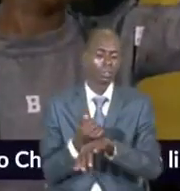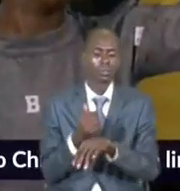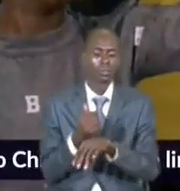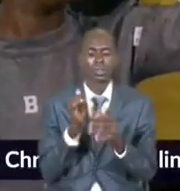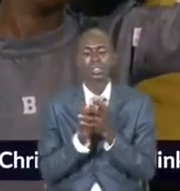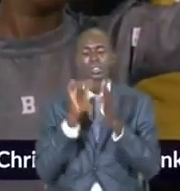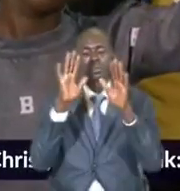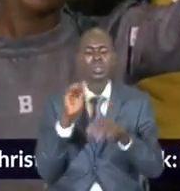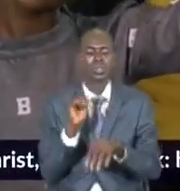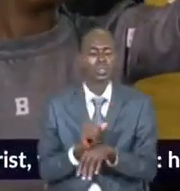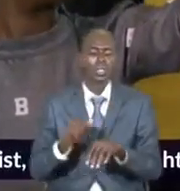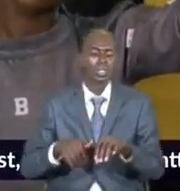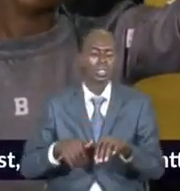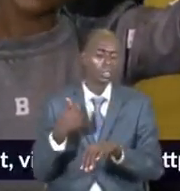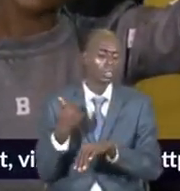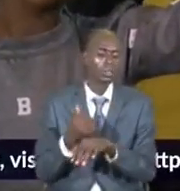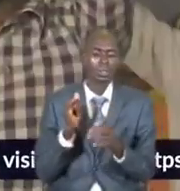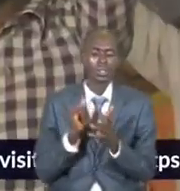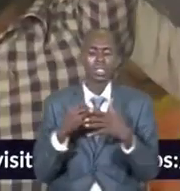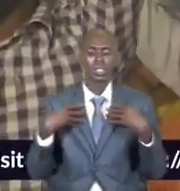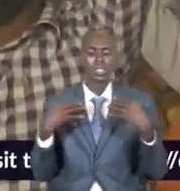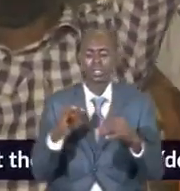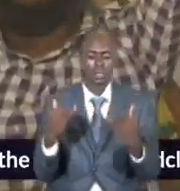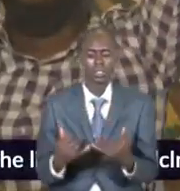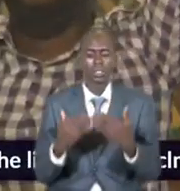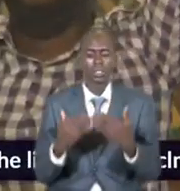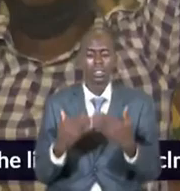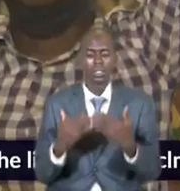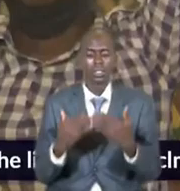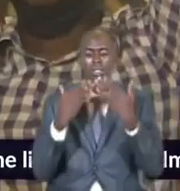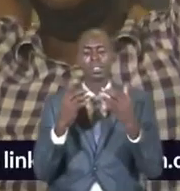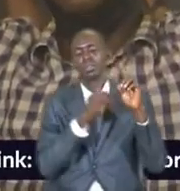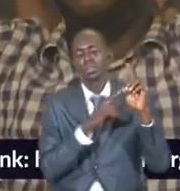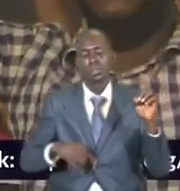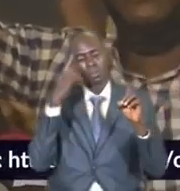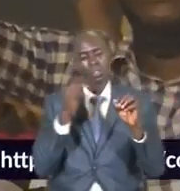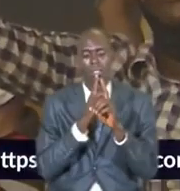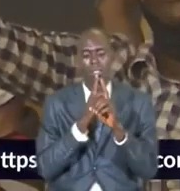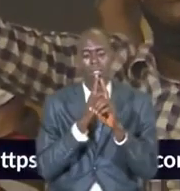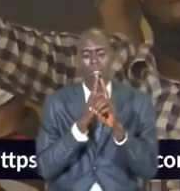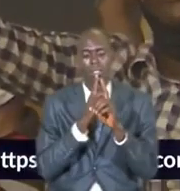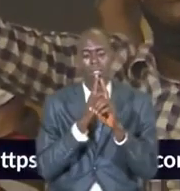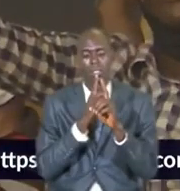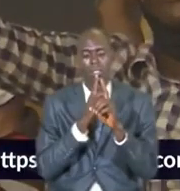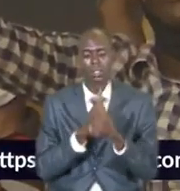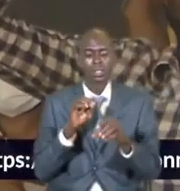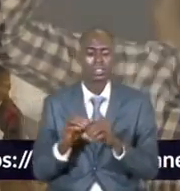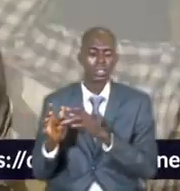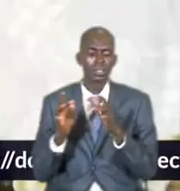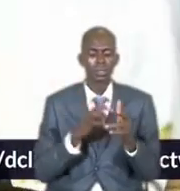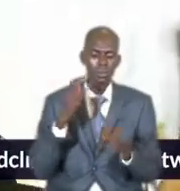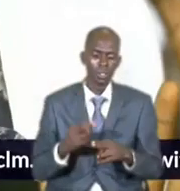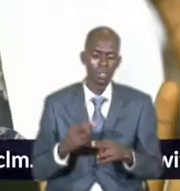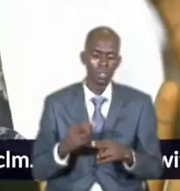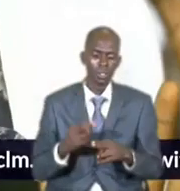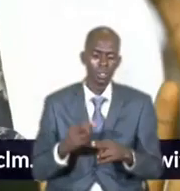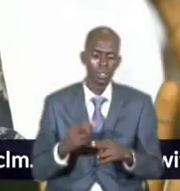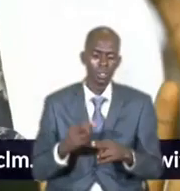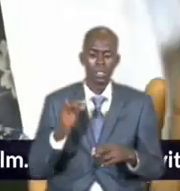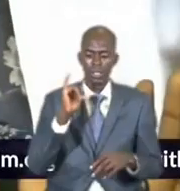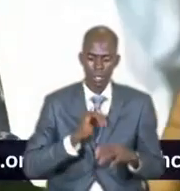ahụ, mee ka ọgwụgwọ nsọ guzosi ike ugbu a. Anyị na-ekele gị maka onye nwa maka ịzala. Anyị arịọ nke a